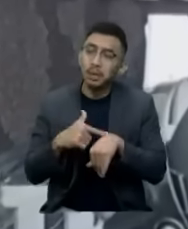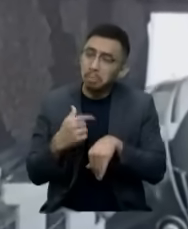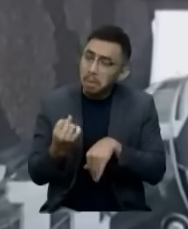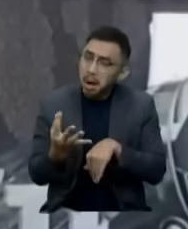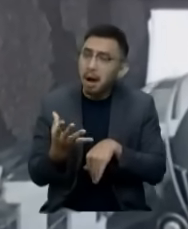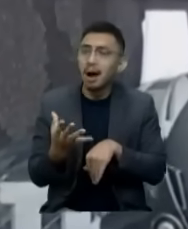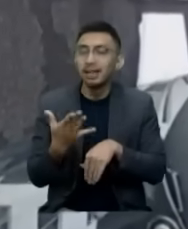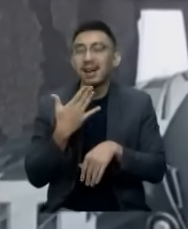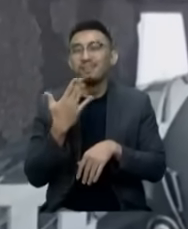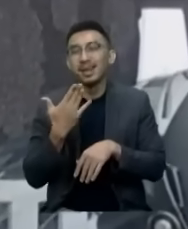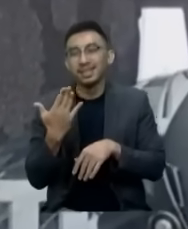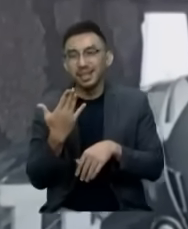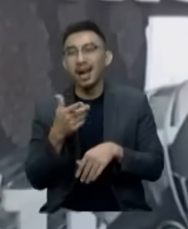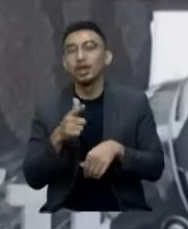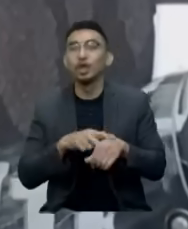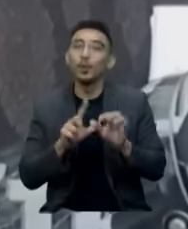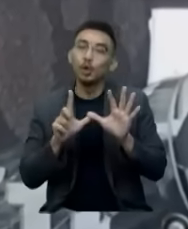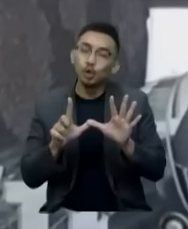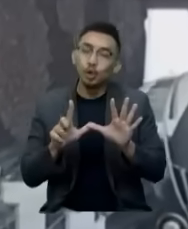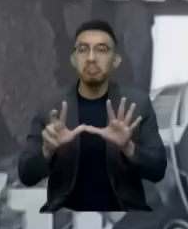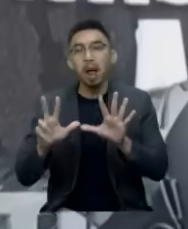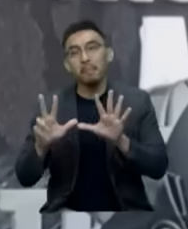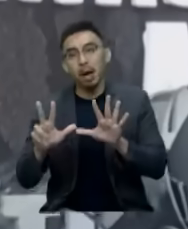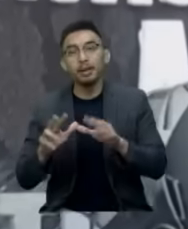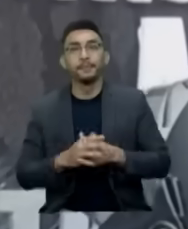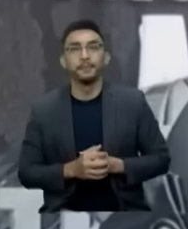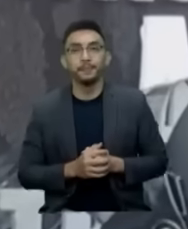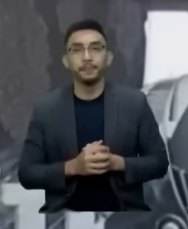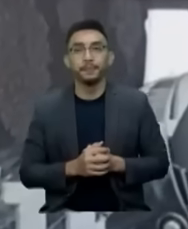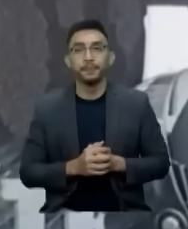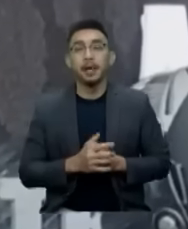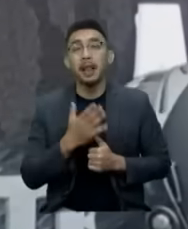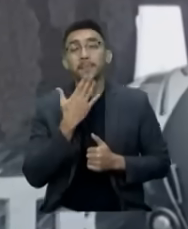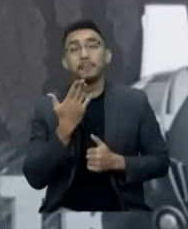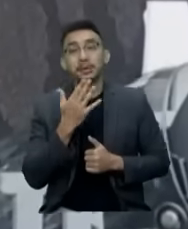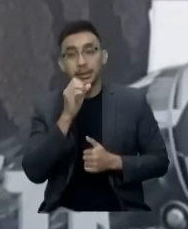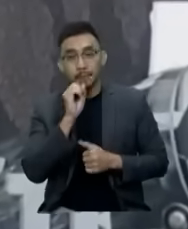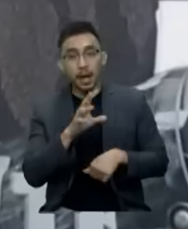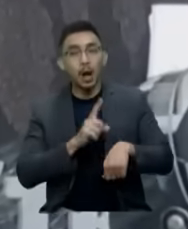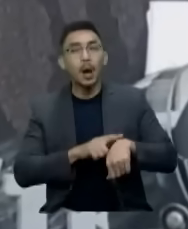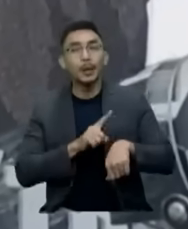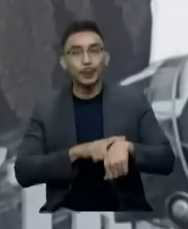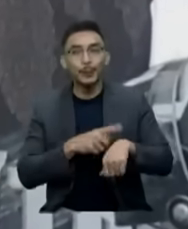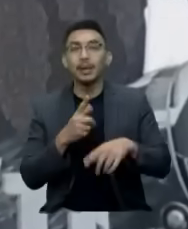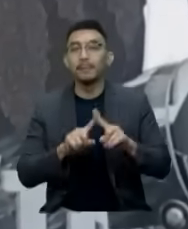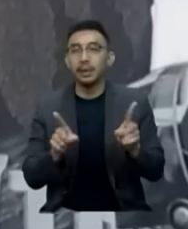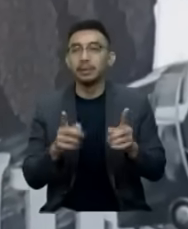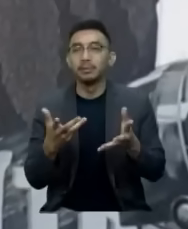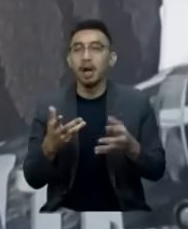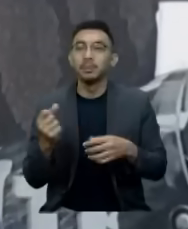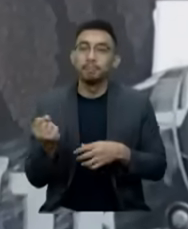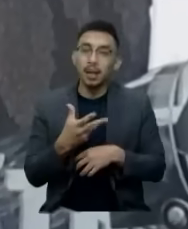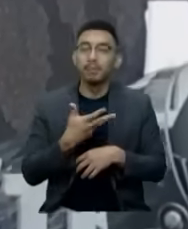itu nggak jawab waktu. Tapi dia balas, pulang jam berapa? Secepatnya, Bun. Ya bilang gitu